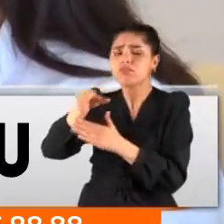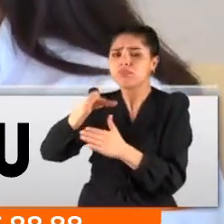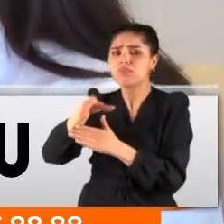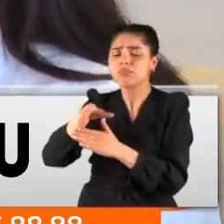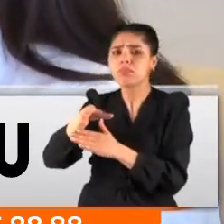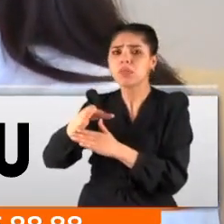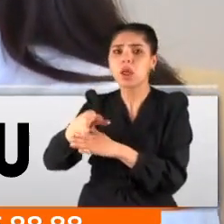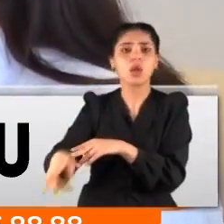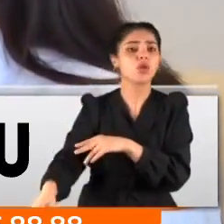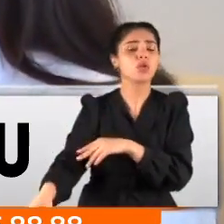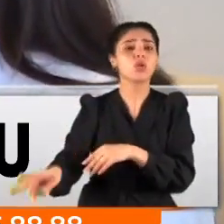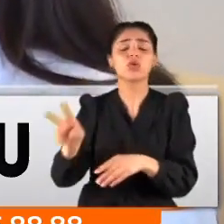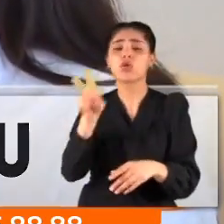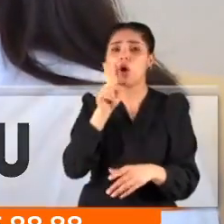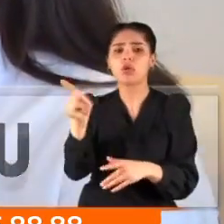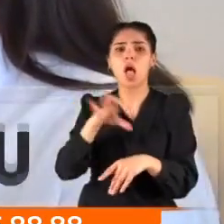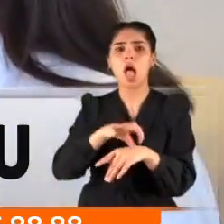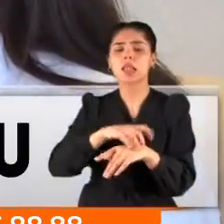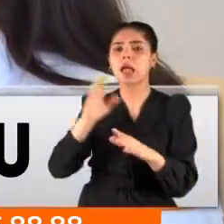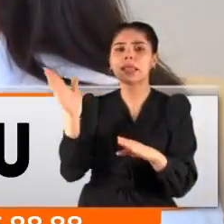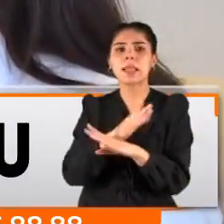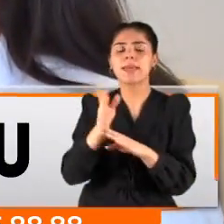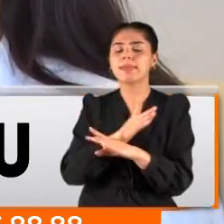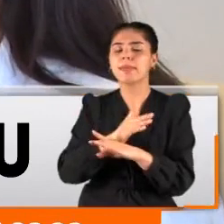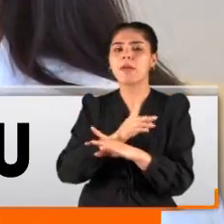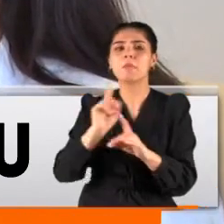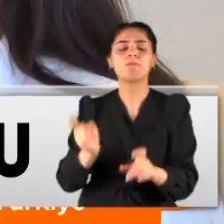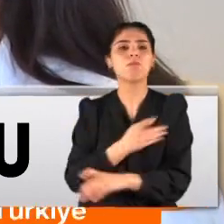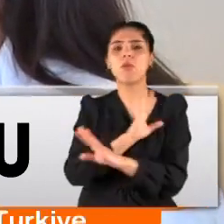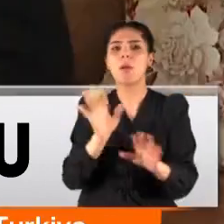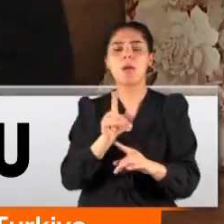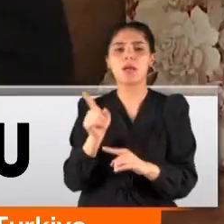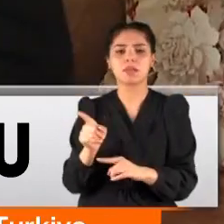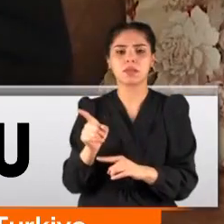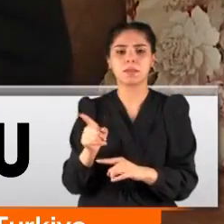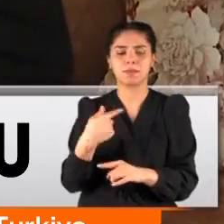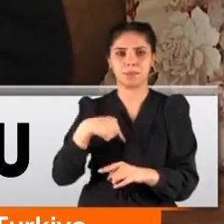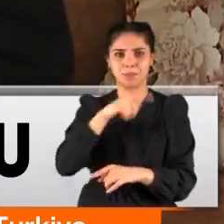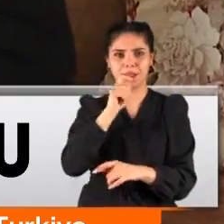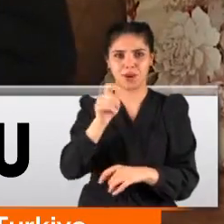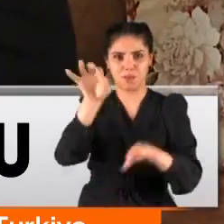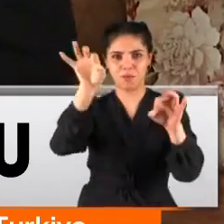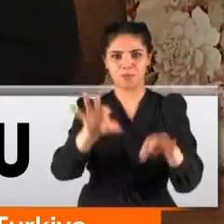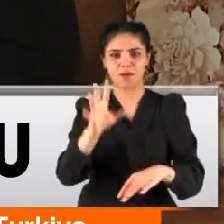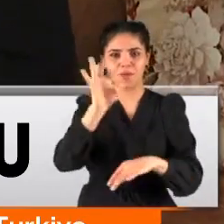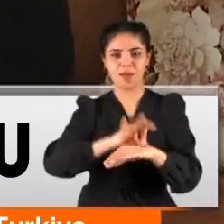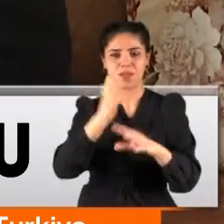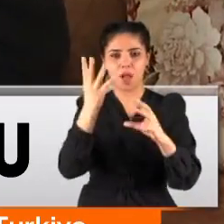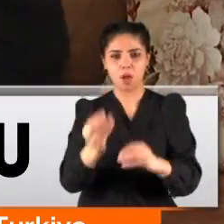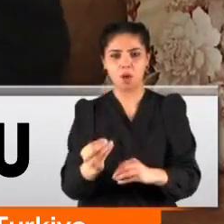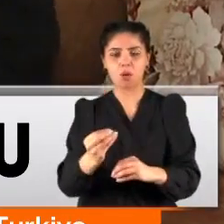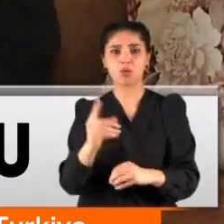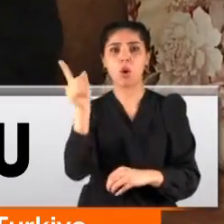hepsini gezdiler. Ama Neva'nın hastalığına hiçbirinde tanı konulamadı. Biz röportaja başladı ya. Yaklaşık 5 dakika oldu ama